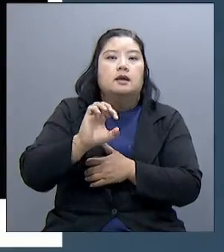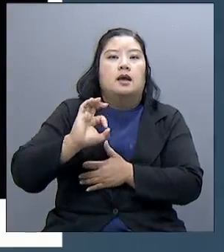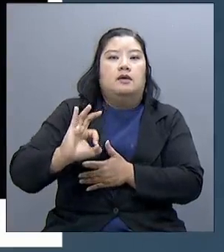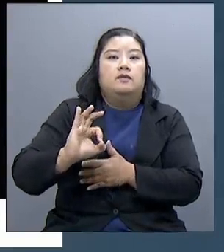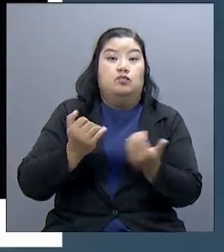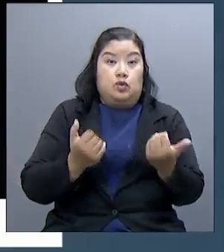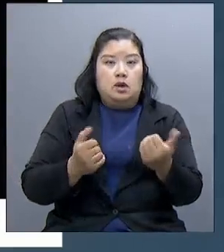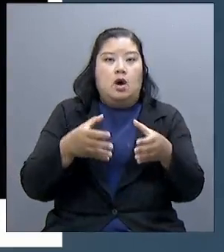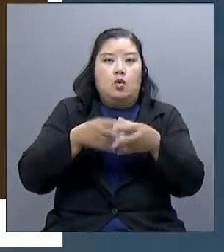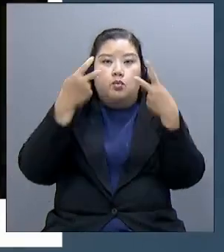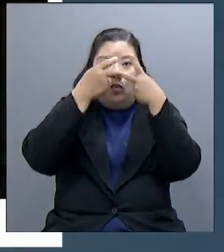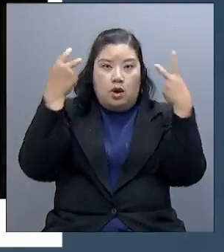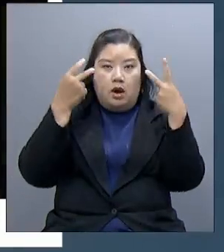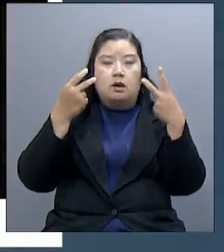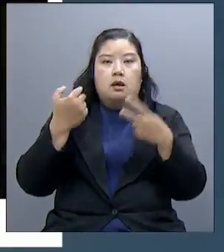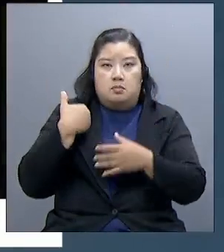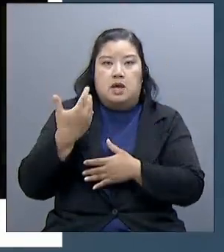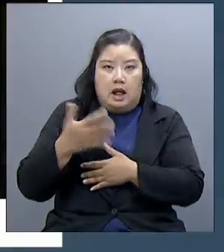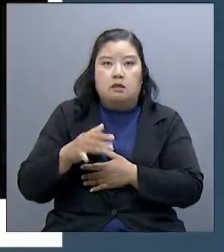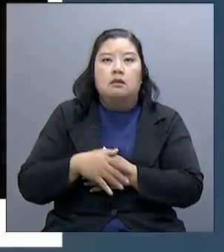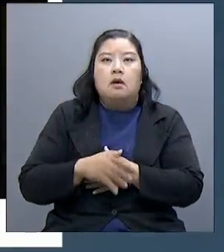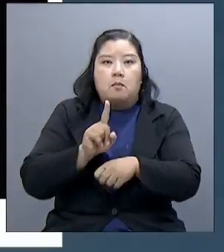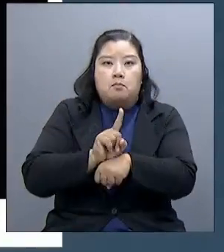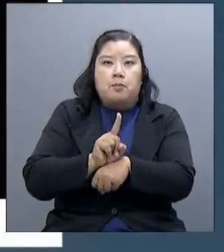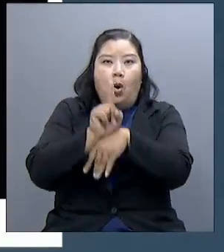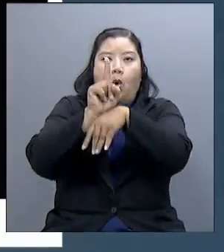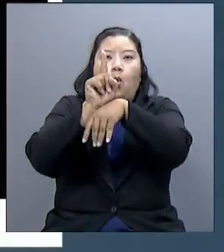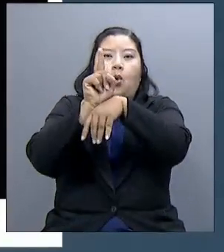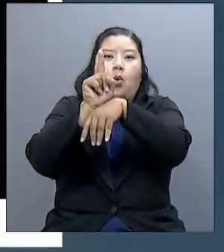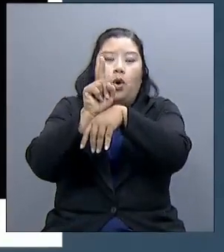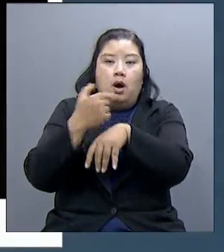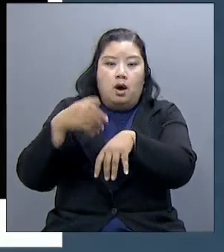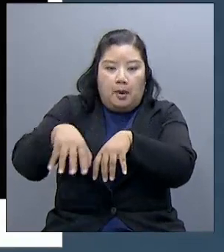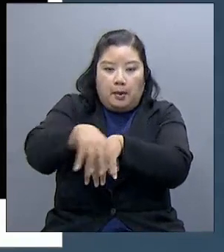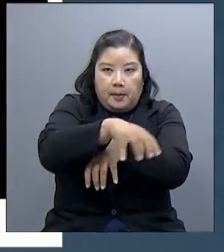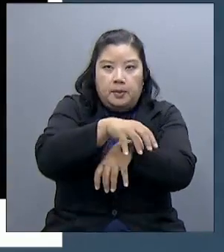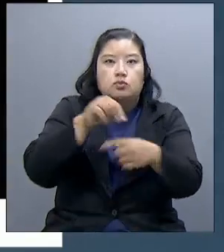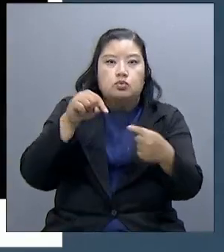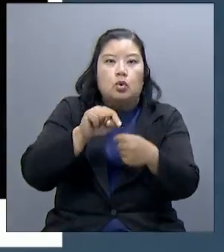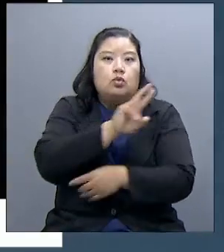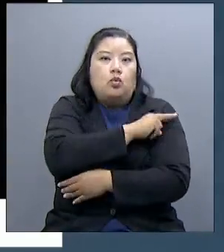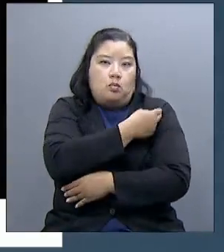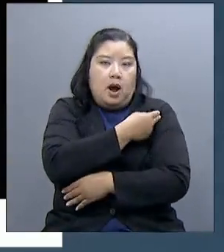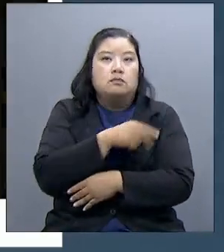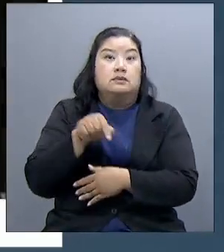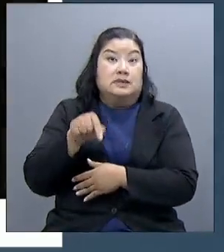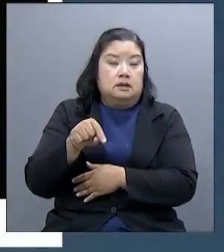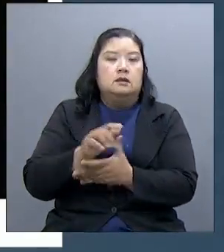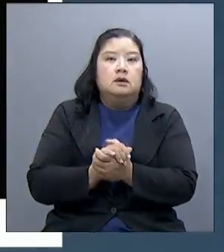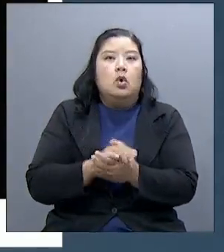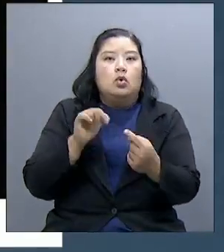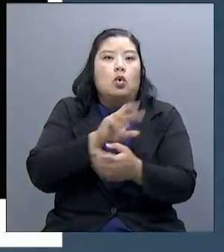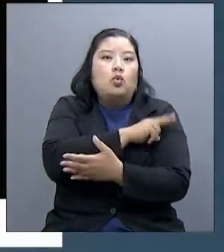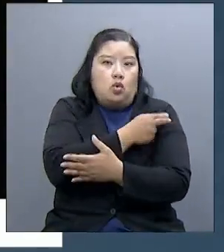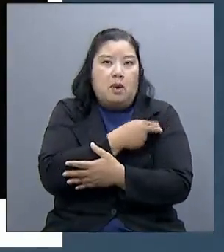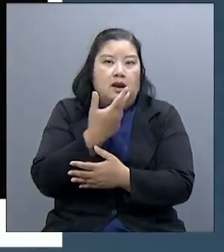ากลุ่มก่อการร้ายในกาซาได้ยิงจรวดจำนวนมากผ่านในบริเวณใกล้เคียงกับโรงพยาบาลอัลอาลีในช่วงที่โรงพยาบาลถูกโ